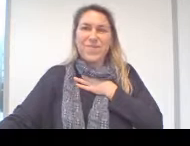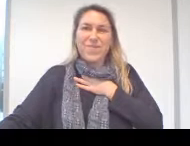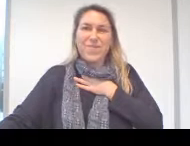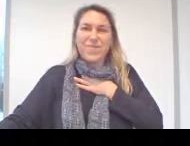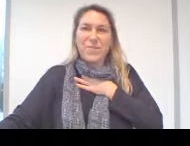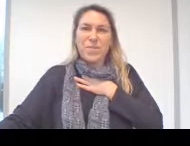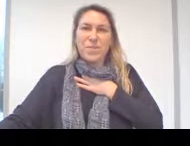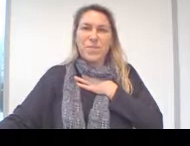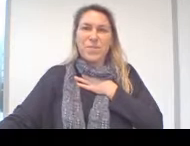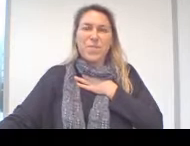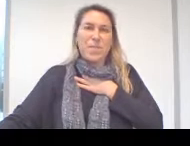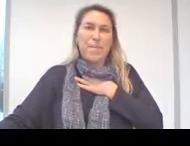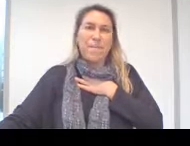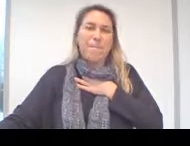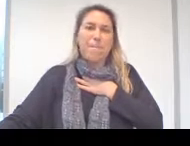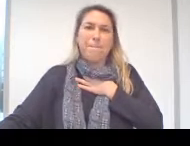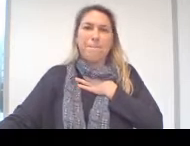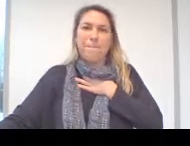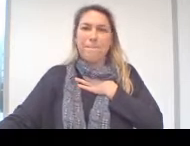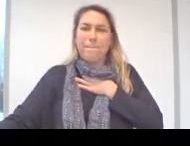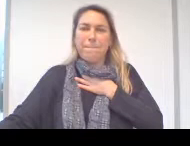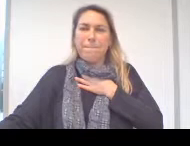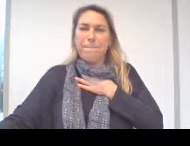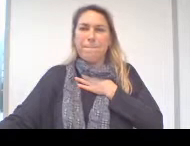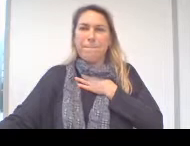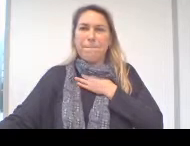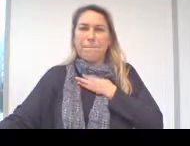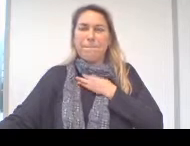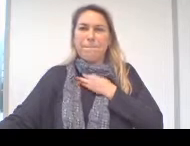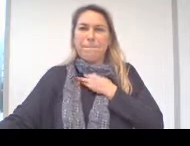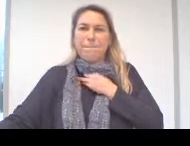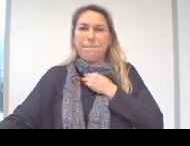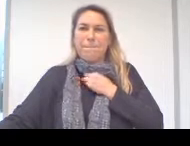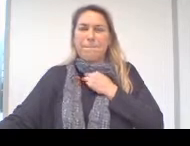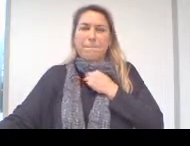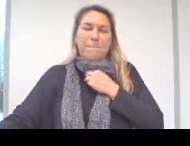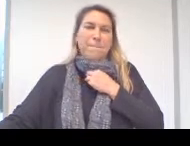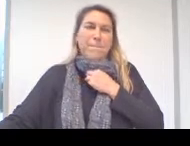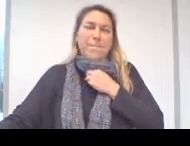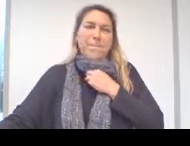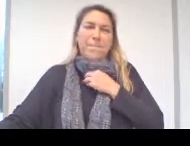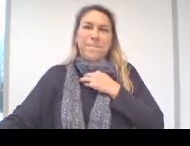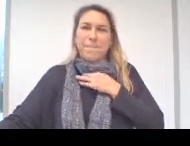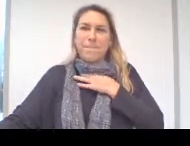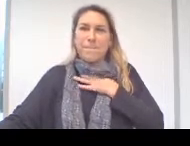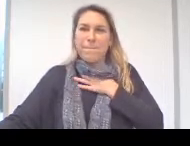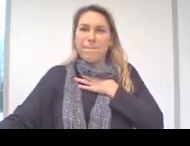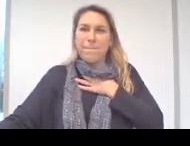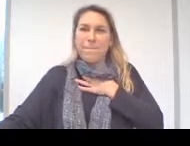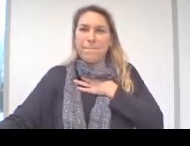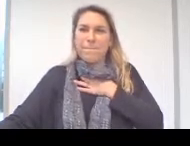de formation. Pour certains, en fait, ils ont suivi, on le verra après, des formations, par exemple, par la voie de l'apprentissage, et ils sont de